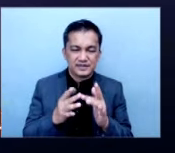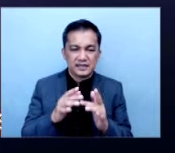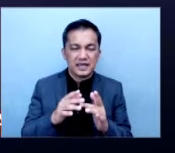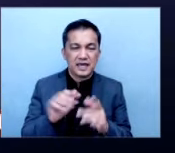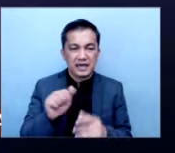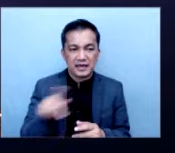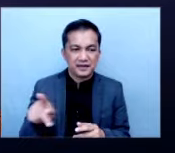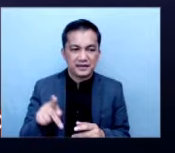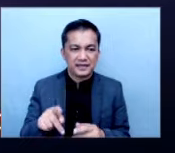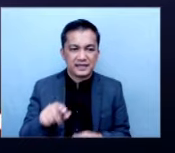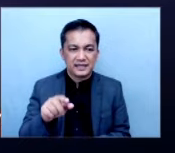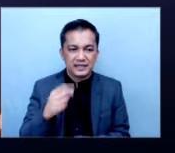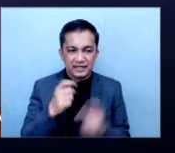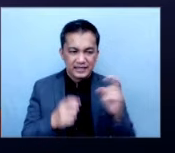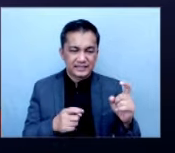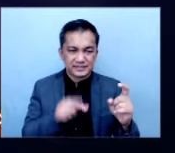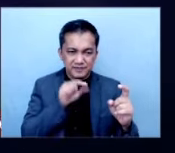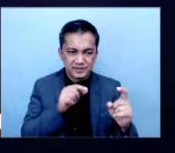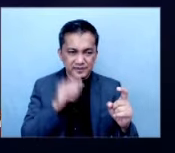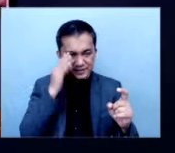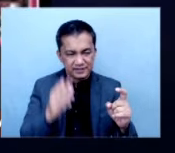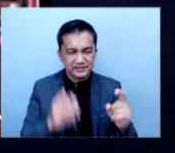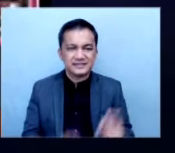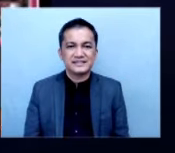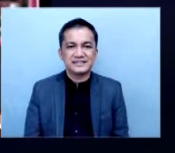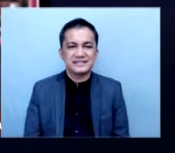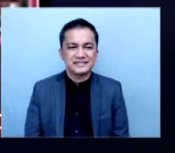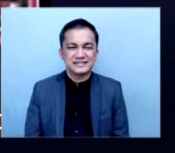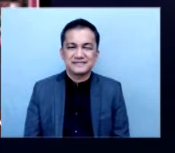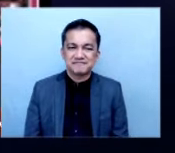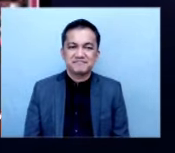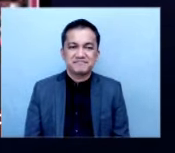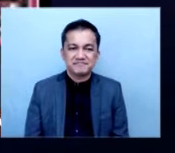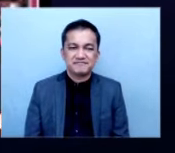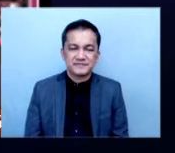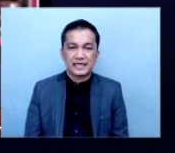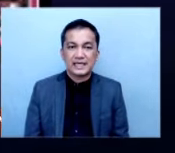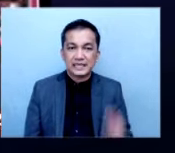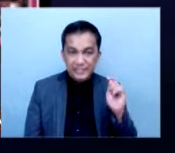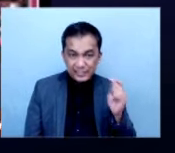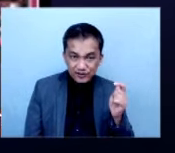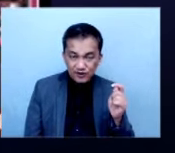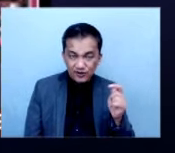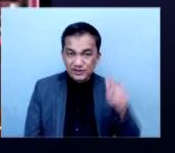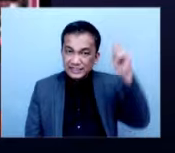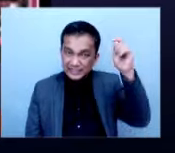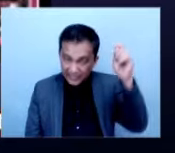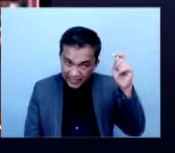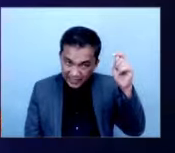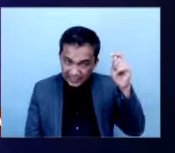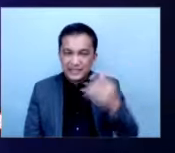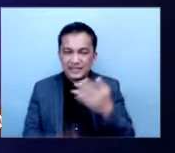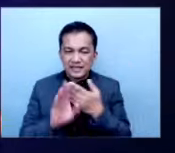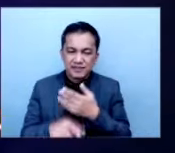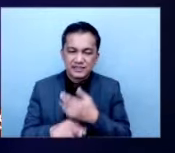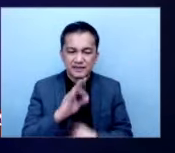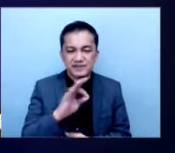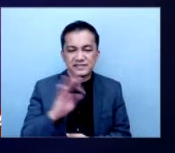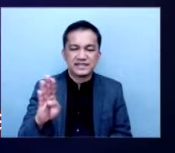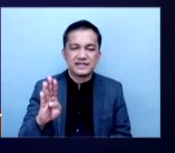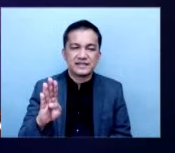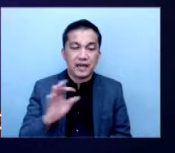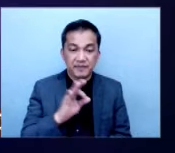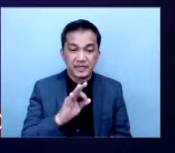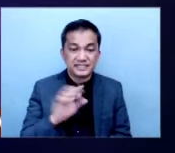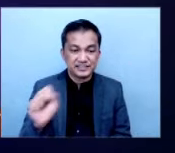xpenguin sinaluduhan say naman na mga Tito at Tita ibalik na ang friendster Ito naman sa mga